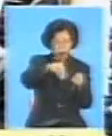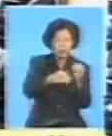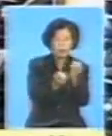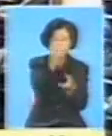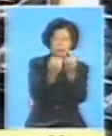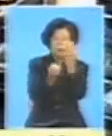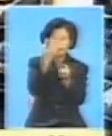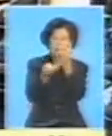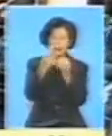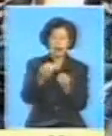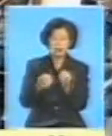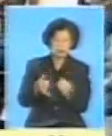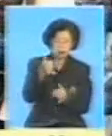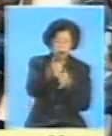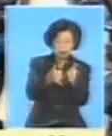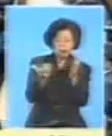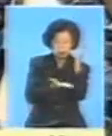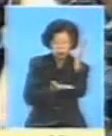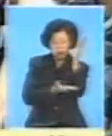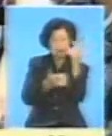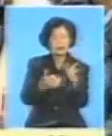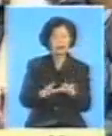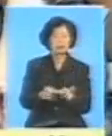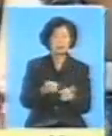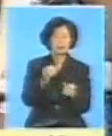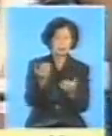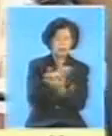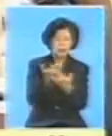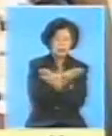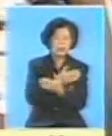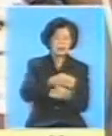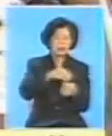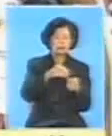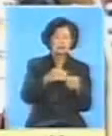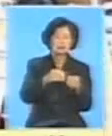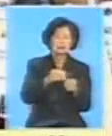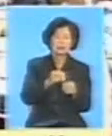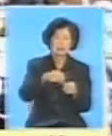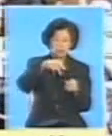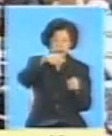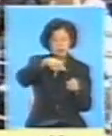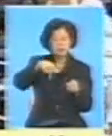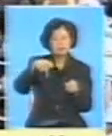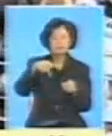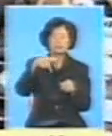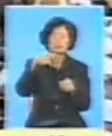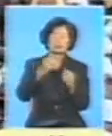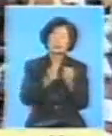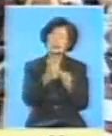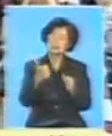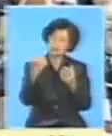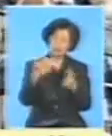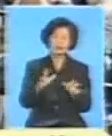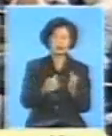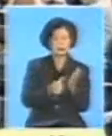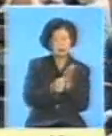กลุกแล้วแล้วจะไปมันปลูกลุกบุกลุกเป็นพืชเศรษฐกิจอยู่แล้วเอ๊ะโค่นมันทิ้งจะดีไหมถ้าไปปลูกเสริมโค่นบางส่วน